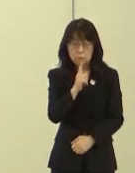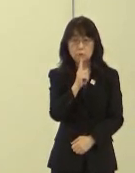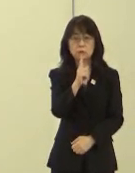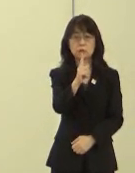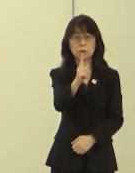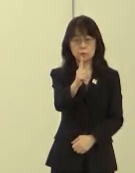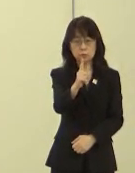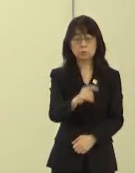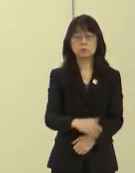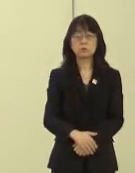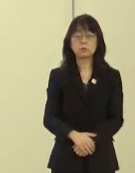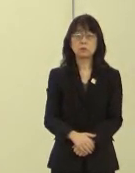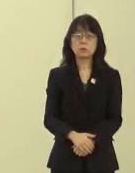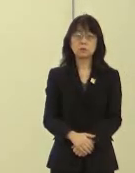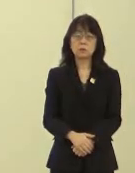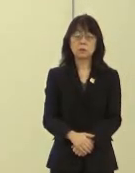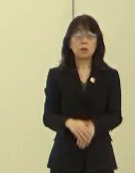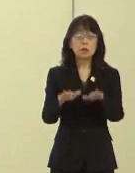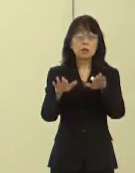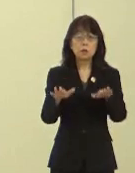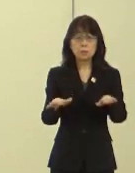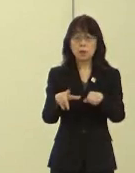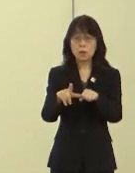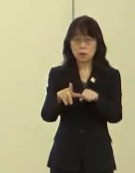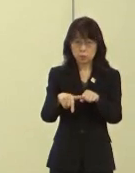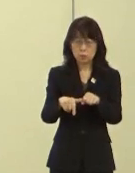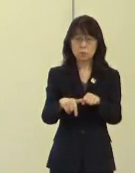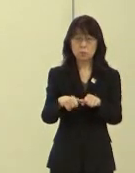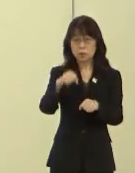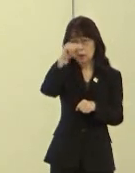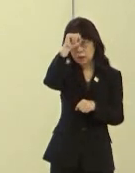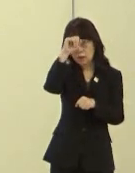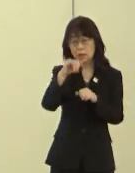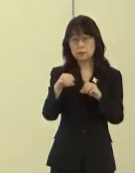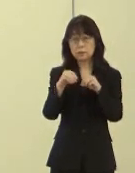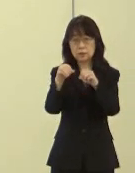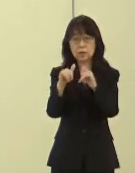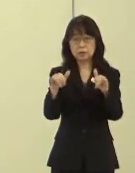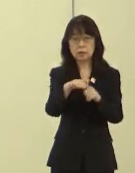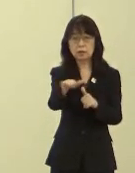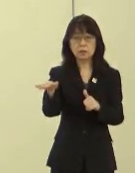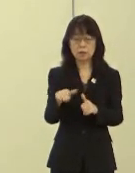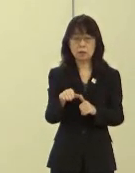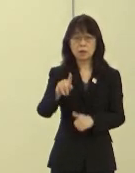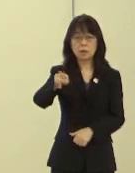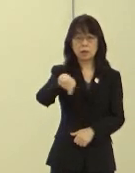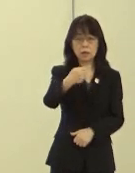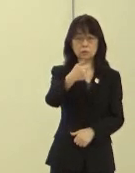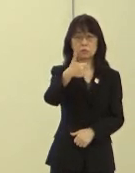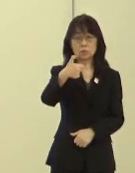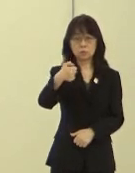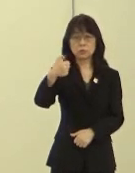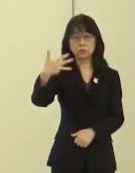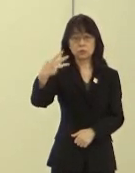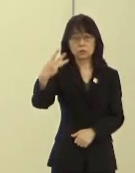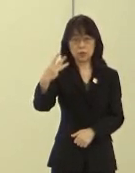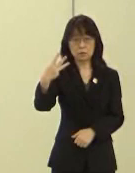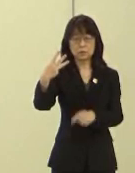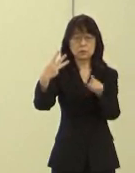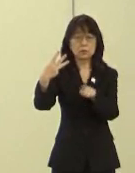います。現在の患者さん153人という状況でございます